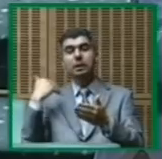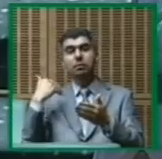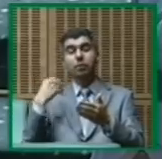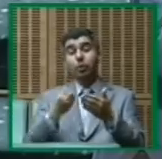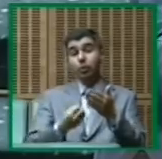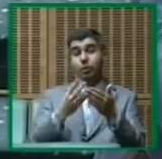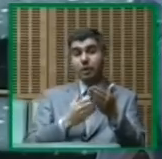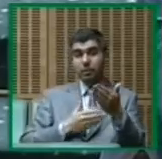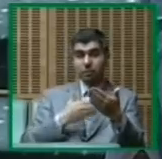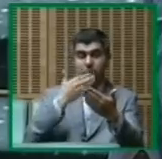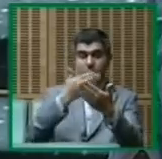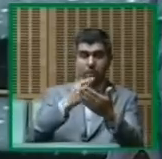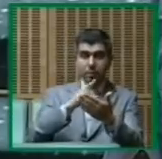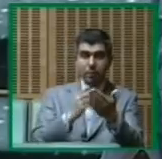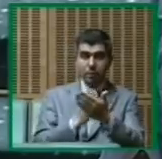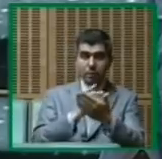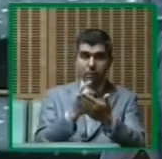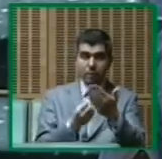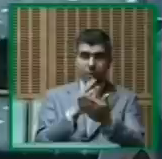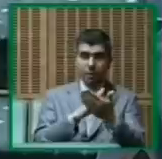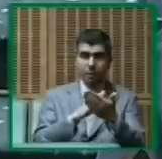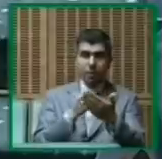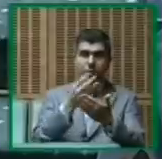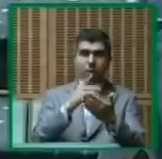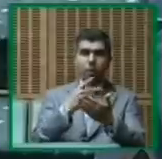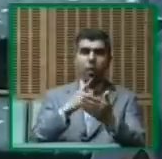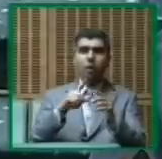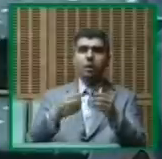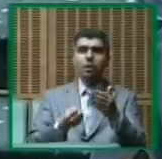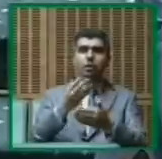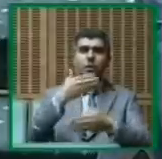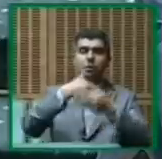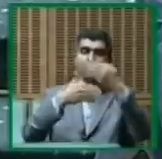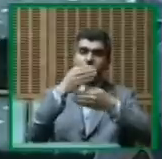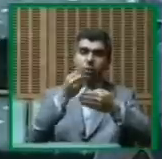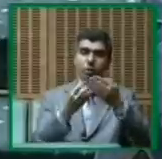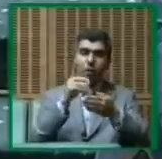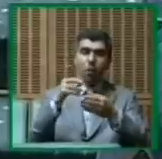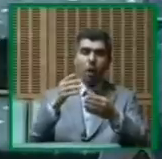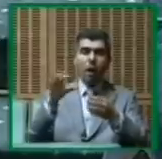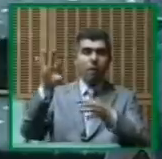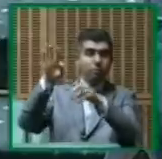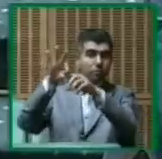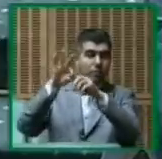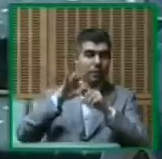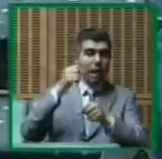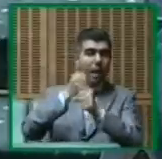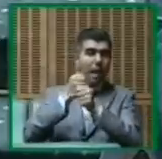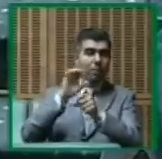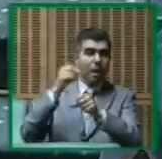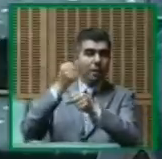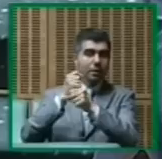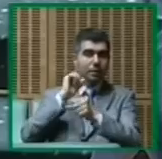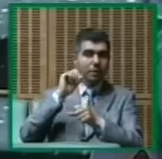نستطع آنذاك من إحداث مؤسسات اقتصادية بديلة لمواكبة الإنتاج